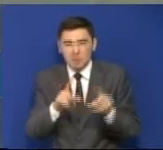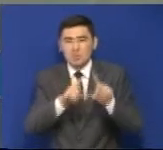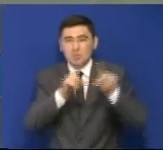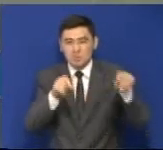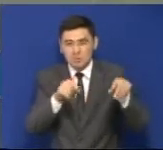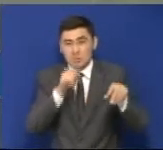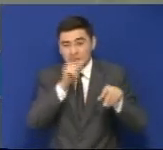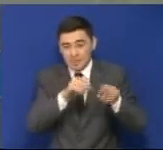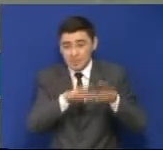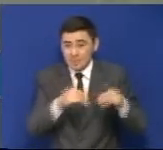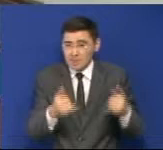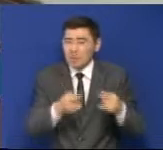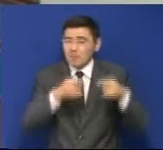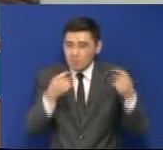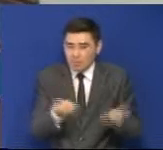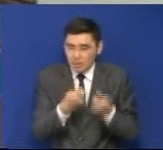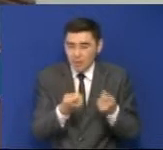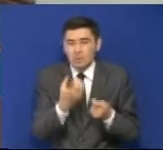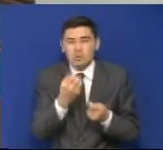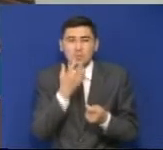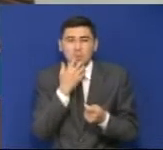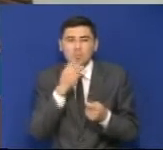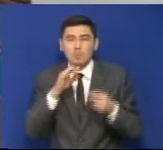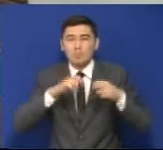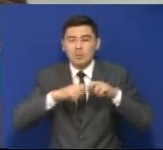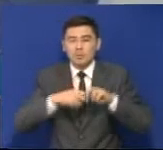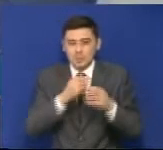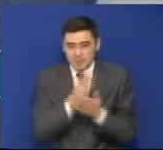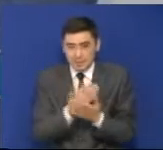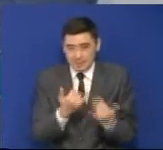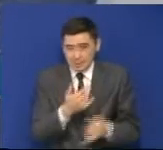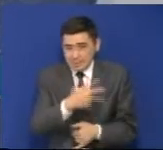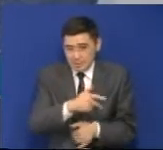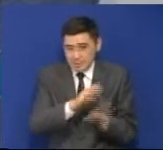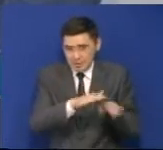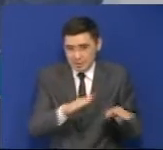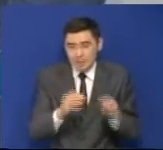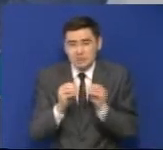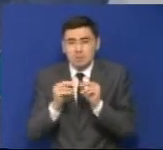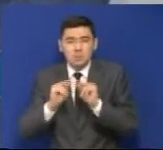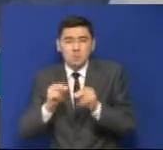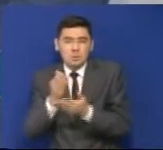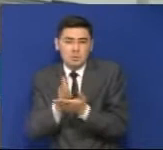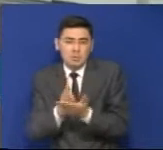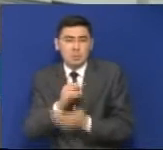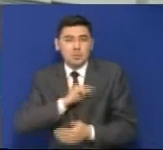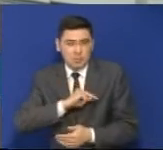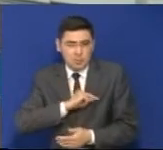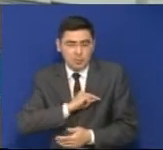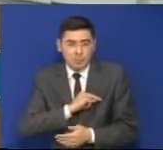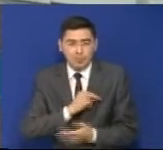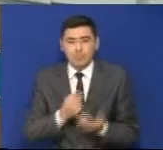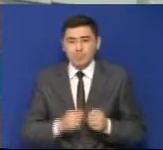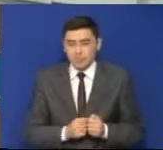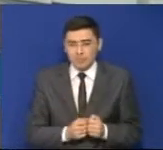бала санының аздығы мен жылу мәселесі туралы айтты. Бүгінде мұнда 30 оқушы мен 10 мұғалім қызмет етеді. Алдағы уақытта